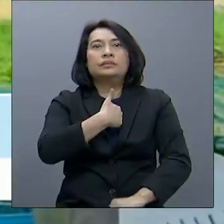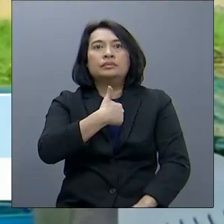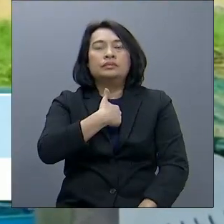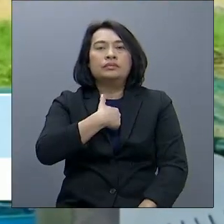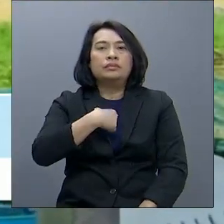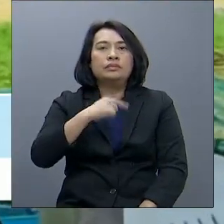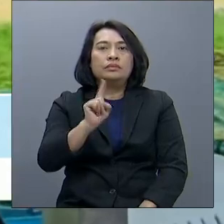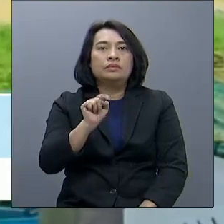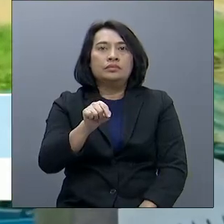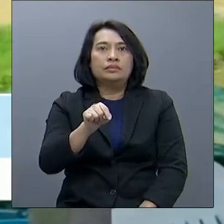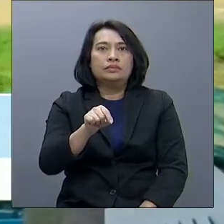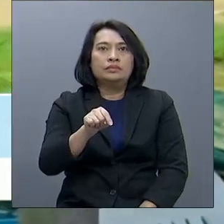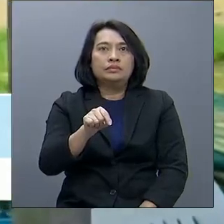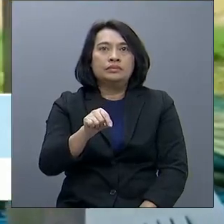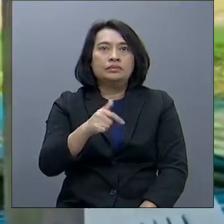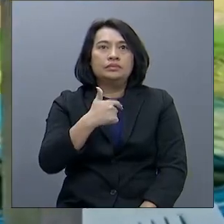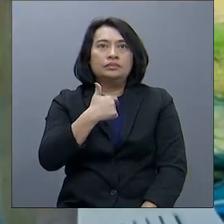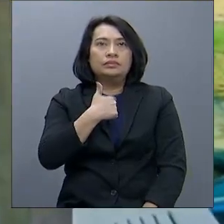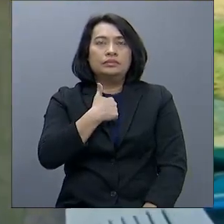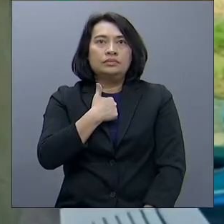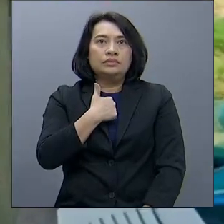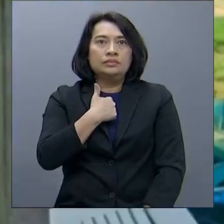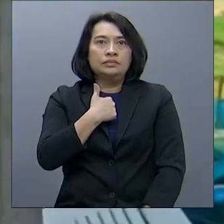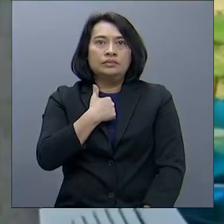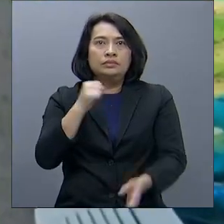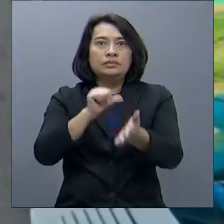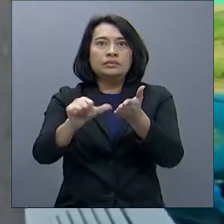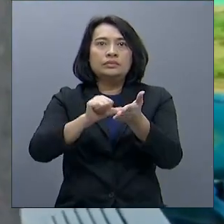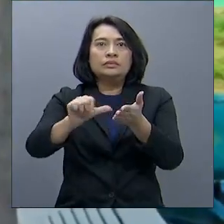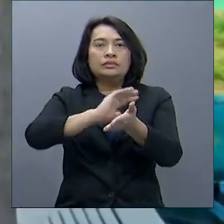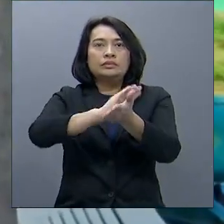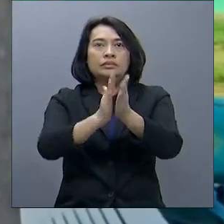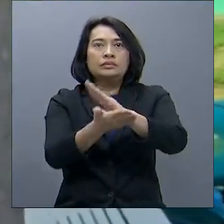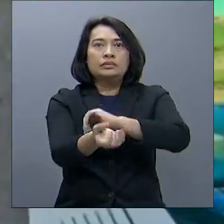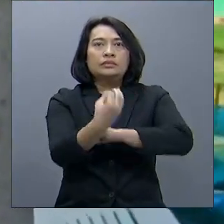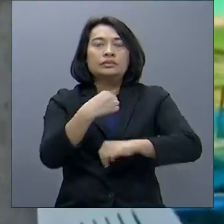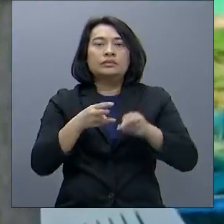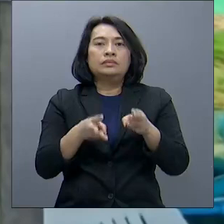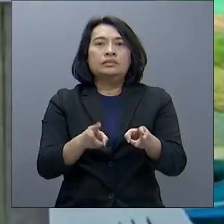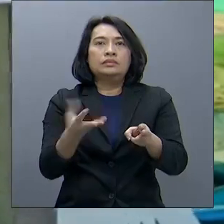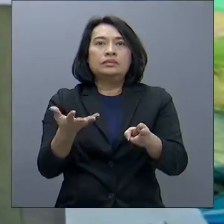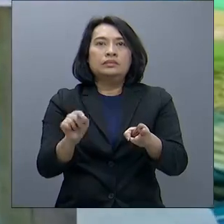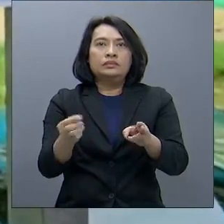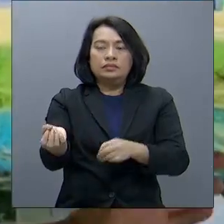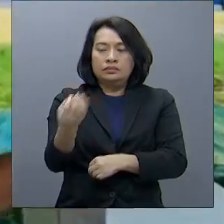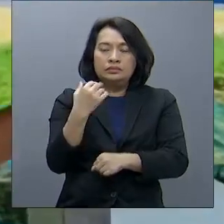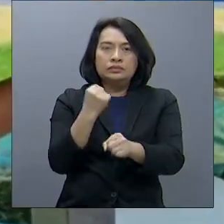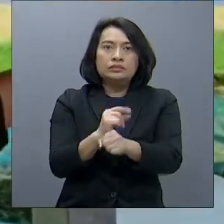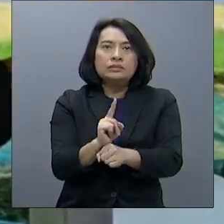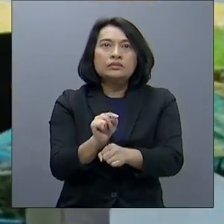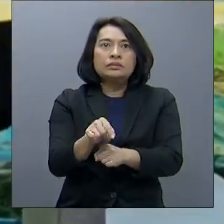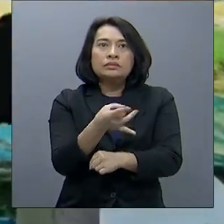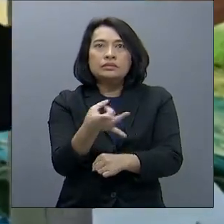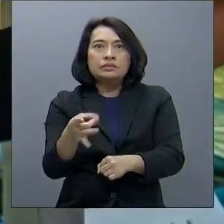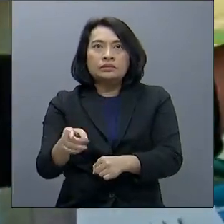านั้นเราตำแดงไปมันไม่ใช่ ไม่ใช่บอกให้ปรับแต่โดยไม่บอกวิธีการ ต้องบอกด้วยว่าต้องทำยังไงต้องเอ